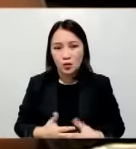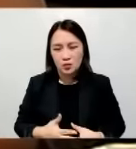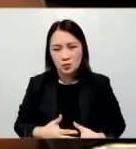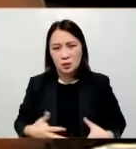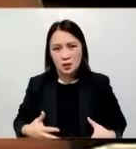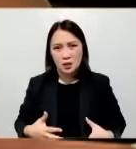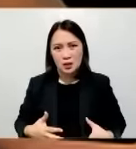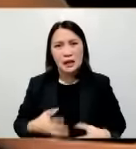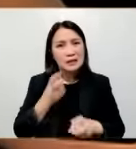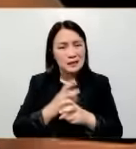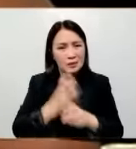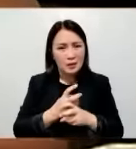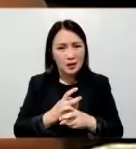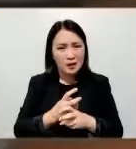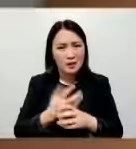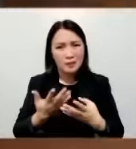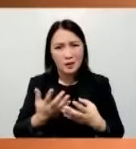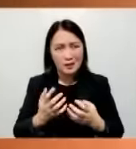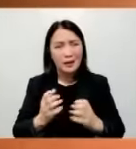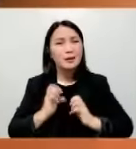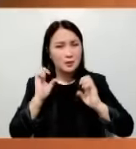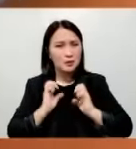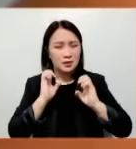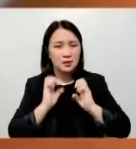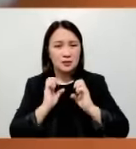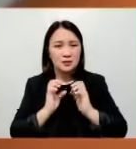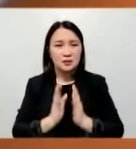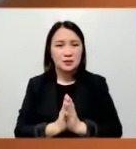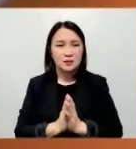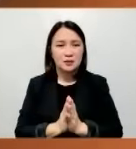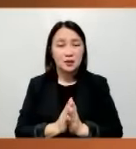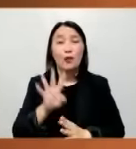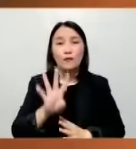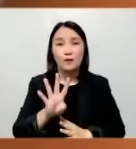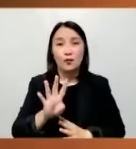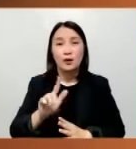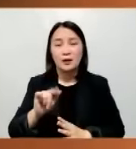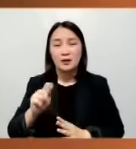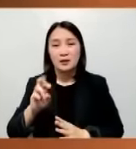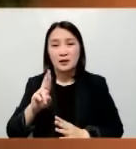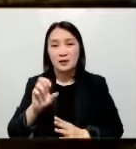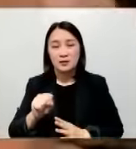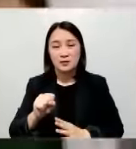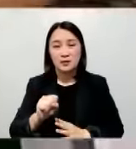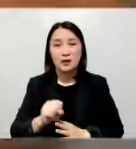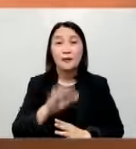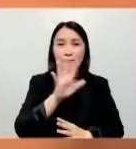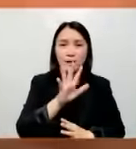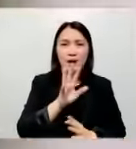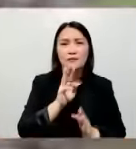ka makapag-execute ng mga exercise mo. 4 liters naman ang nauubos ni Nonoy sa 5 hanggang 6 na oras sa